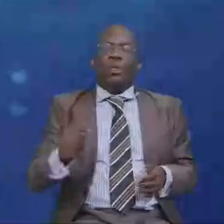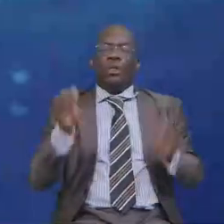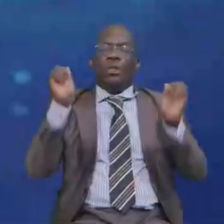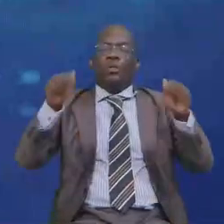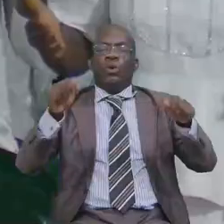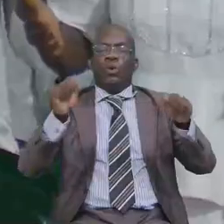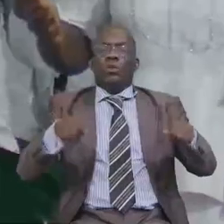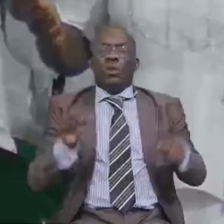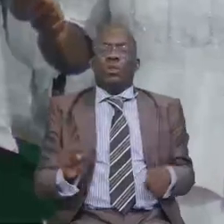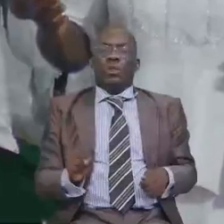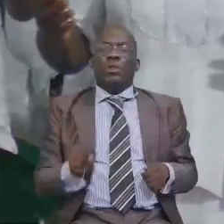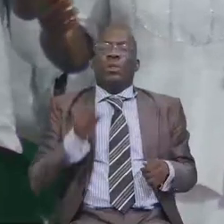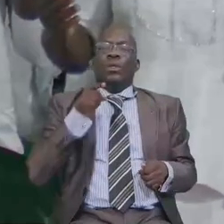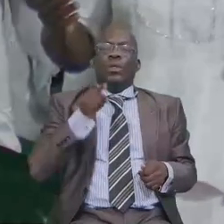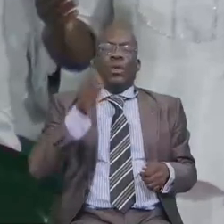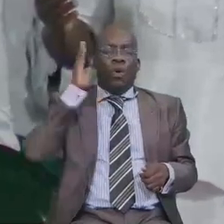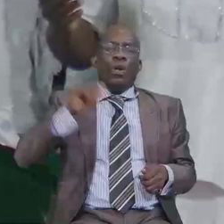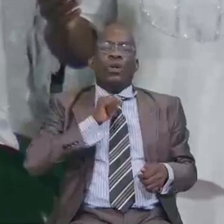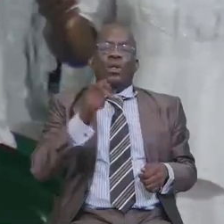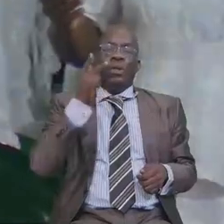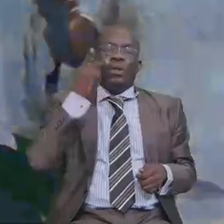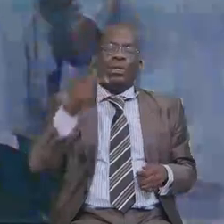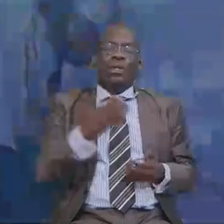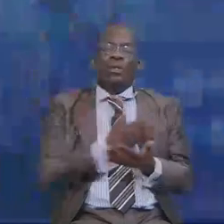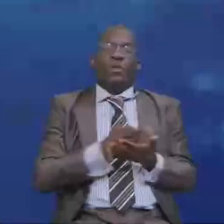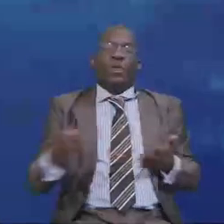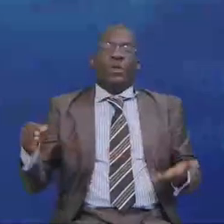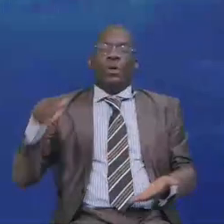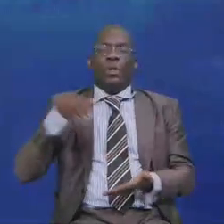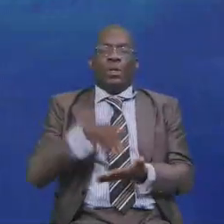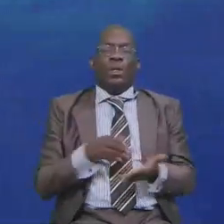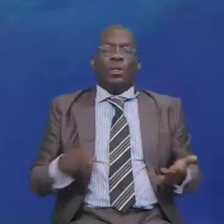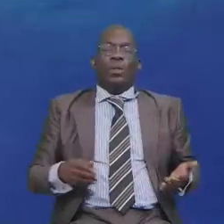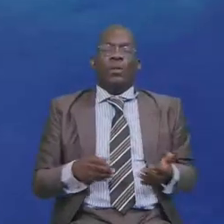Vous verrez les possibilités. Vous ne verrez plus les échecs.